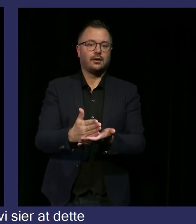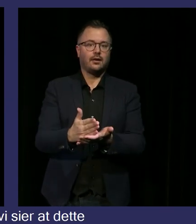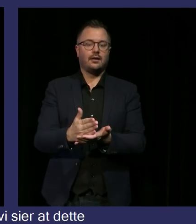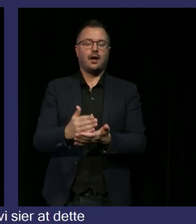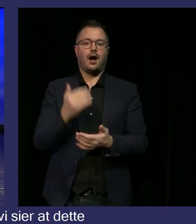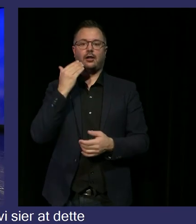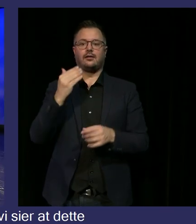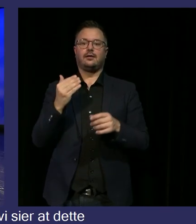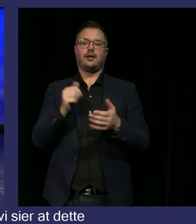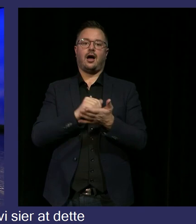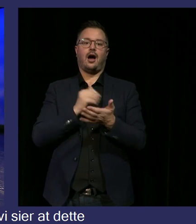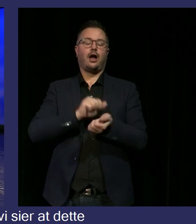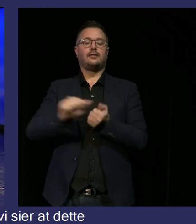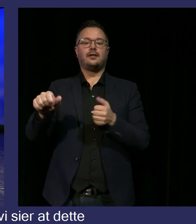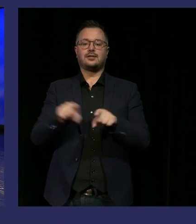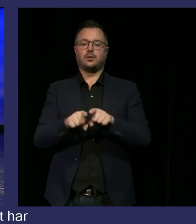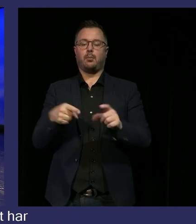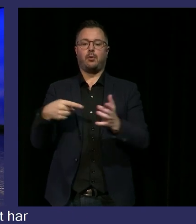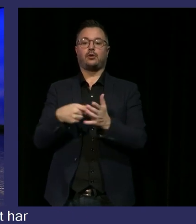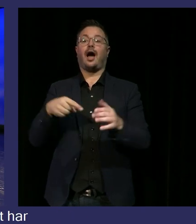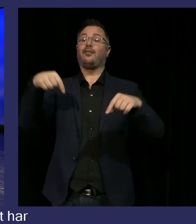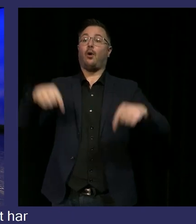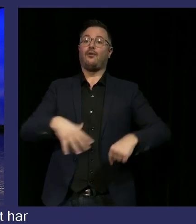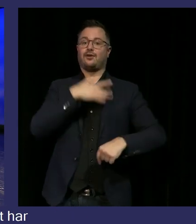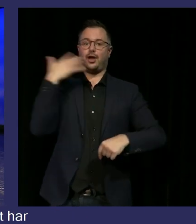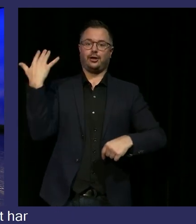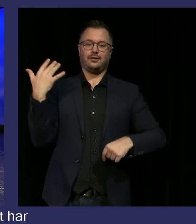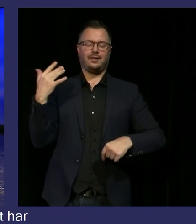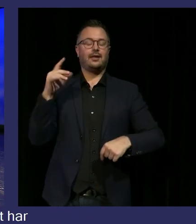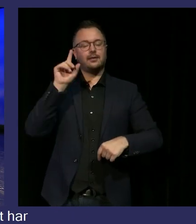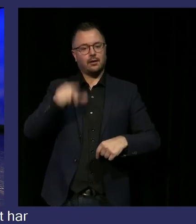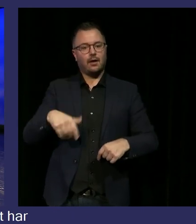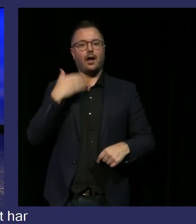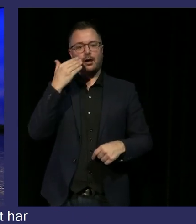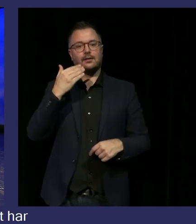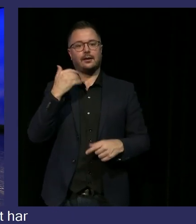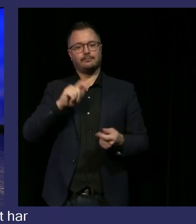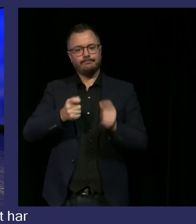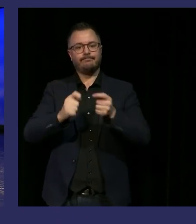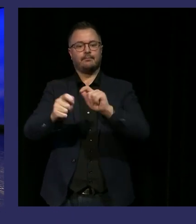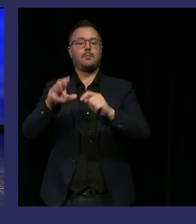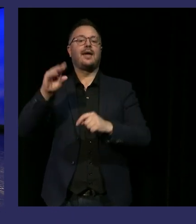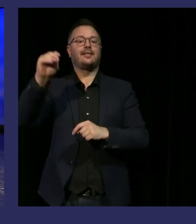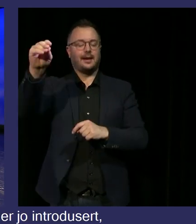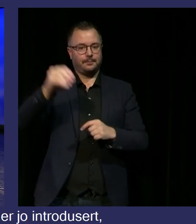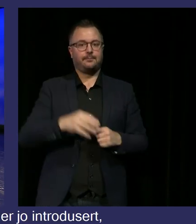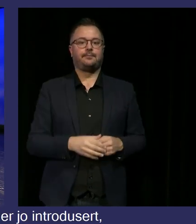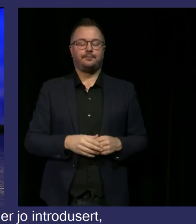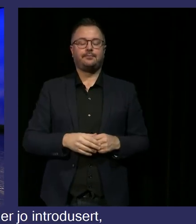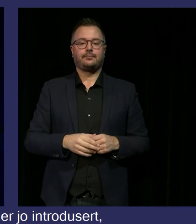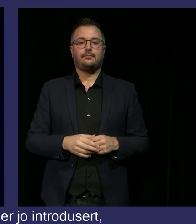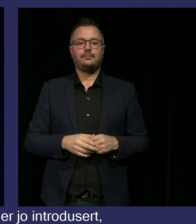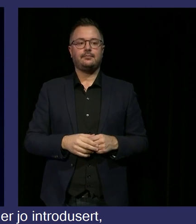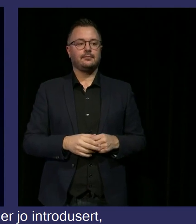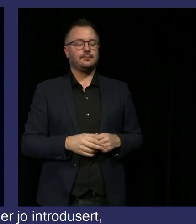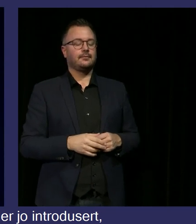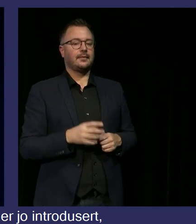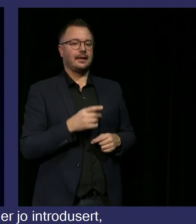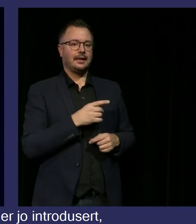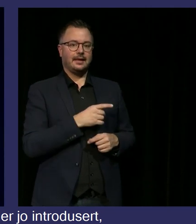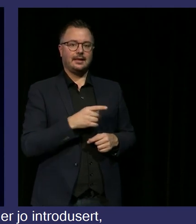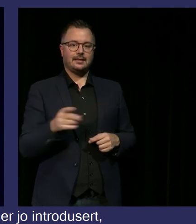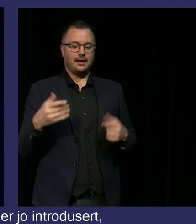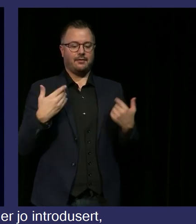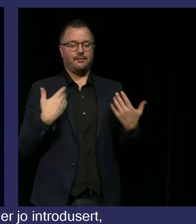dette superbra, nå vi fornøyd. Det kan alltid bli bedre, og det har også denne pandemien vist oss. Bare, dere får jo